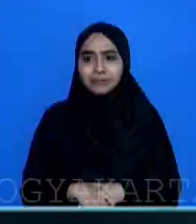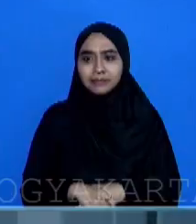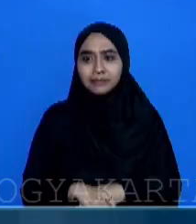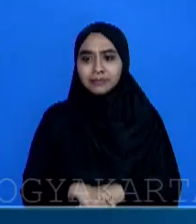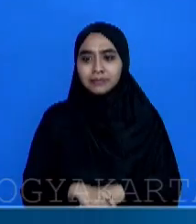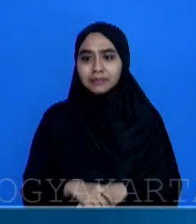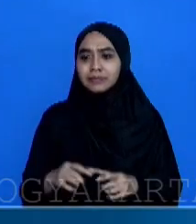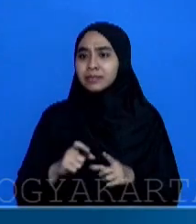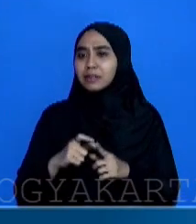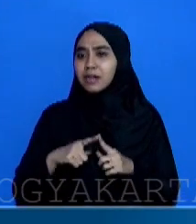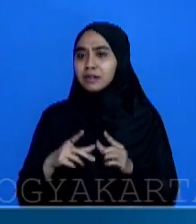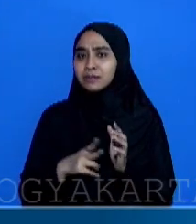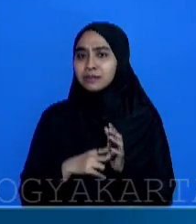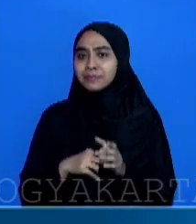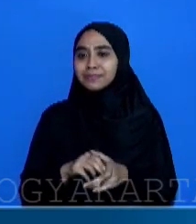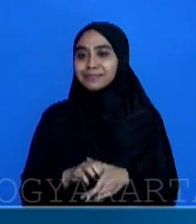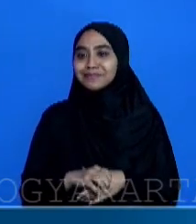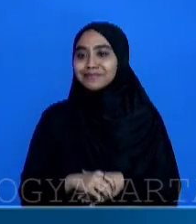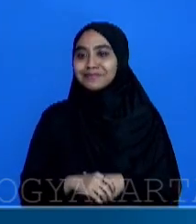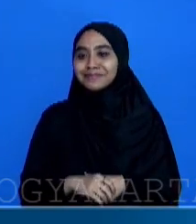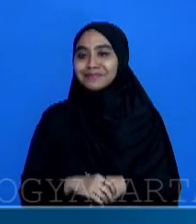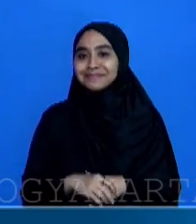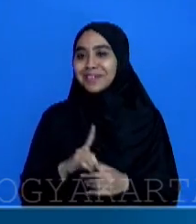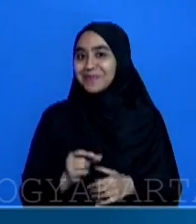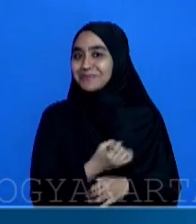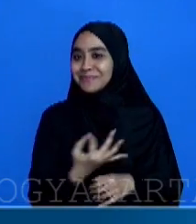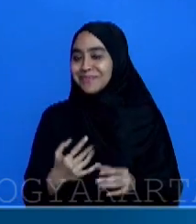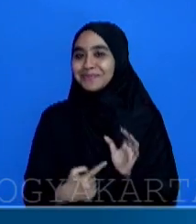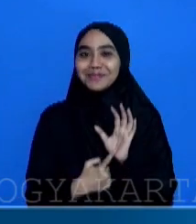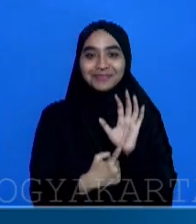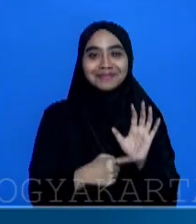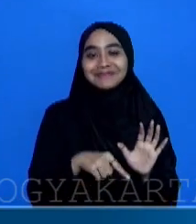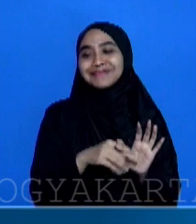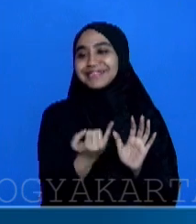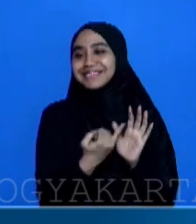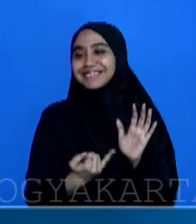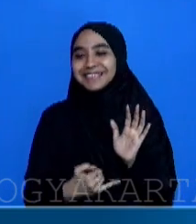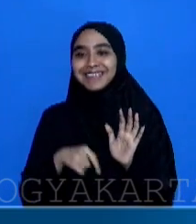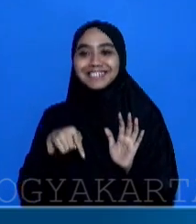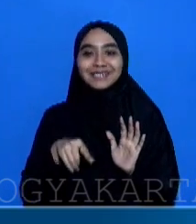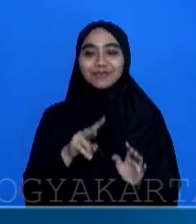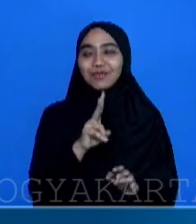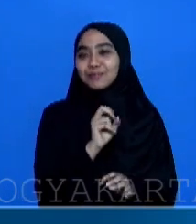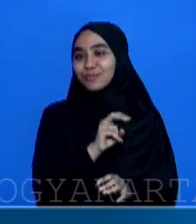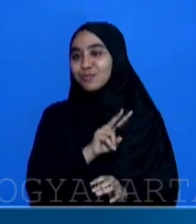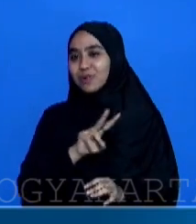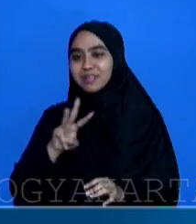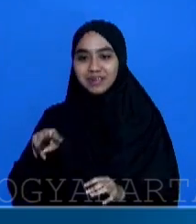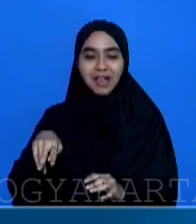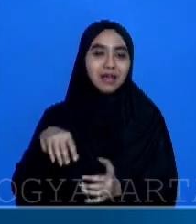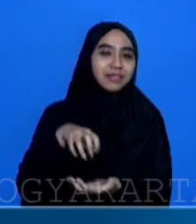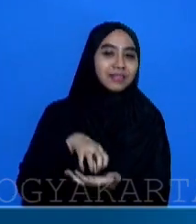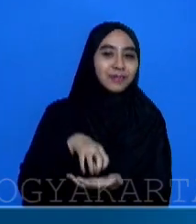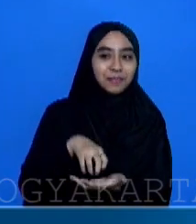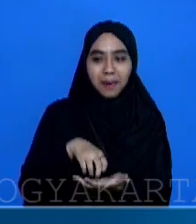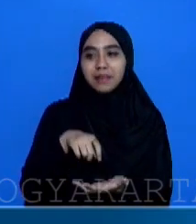competition berbagai atraksi kesenian ditampilkan pada gelaran wonderful yyakarta 2023 yang berlangsung di kawasan plasaasem